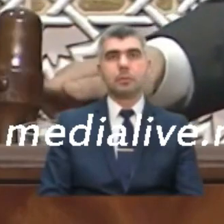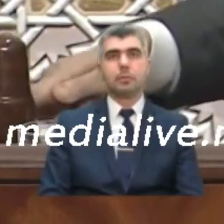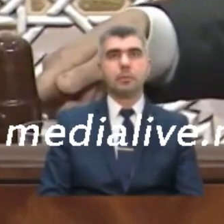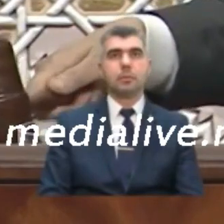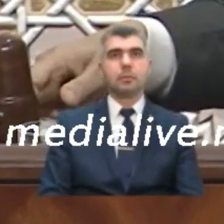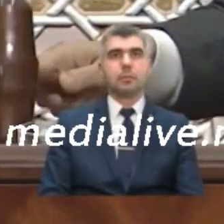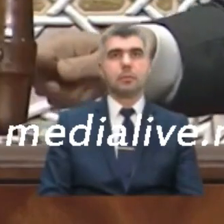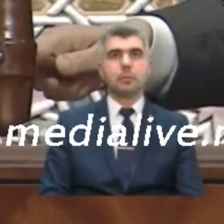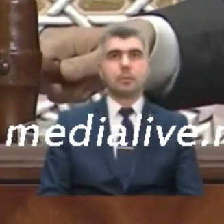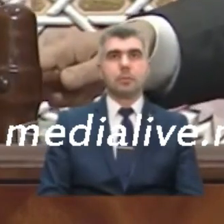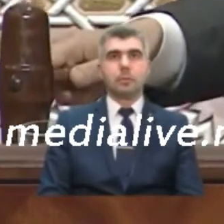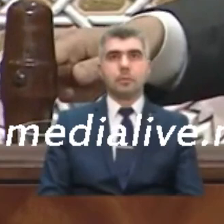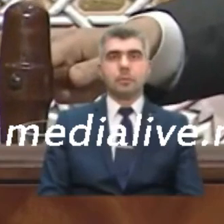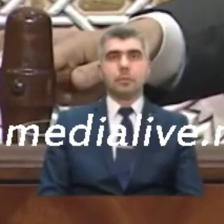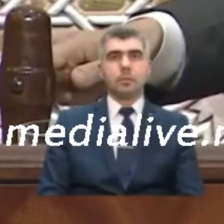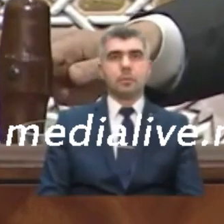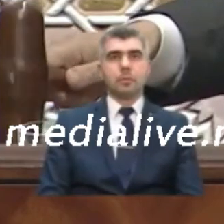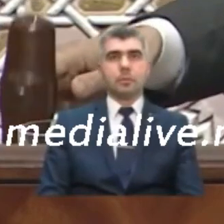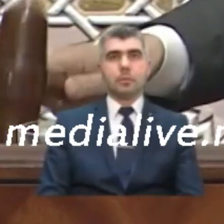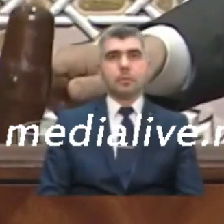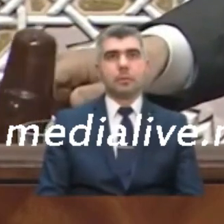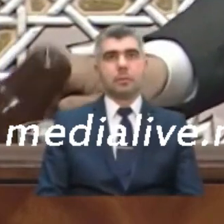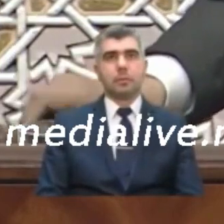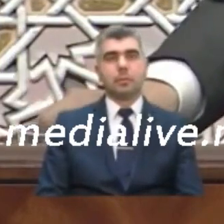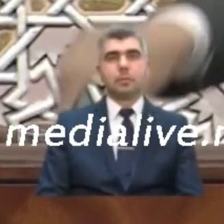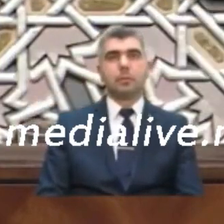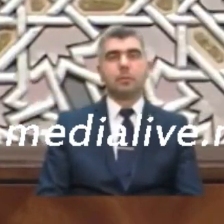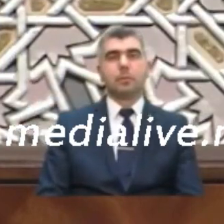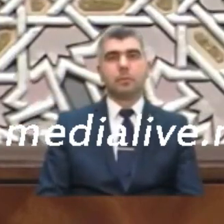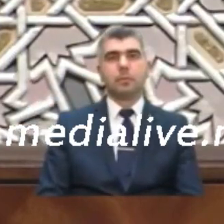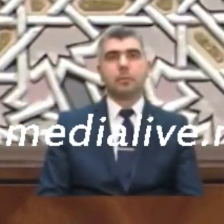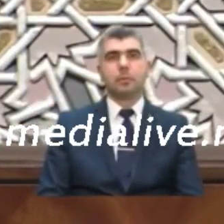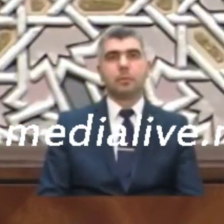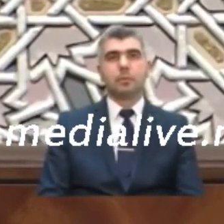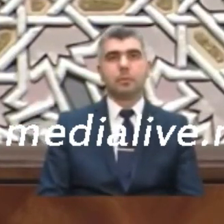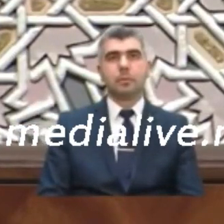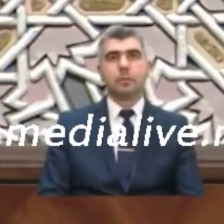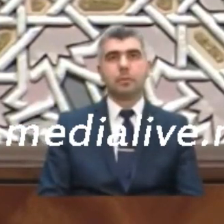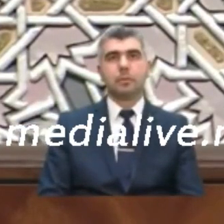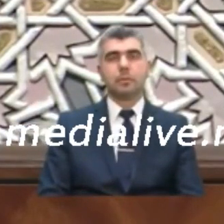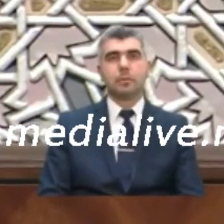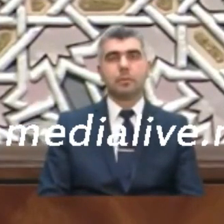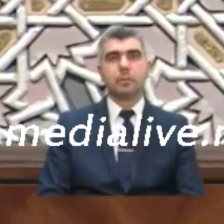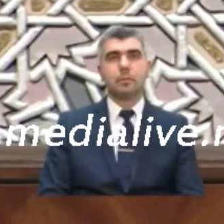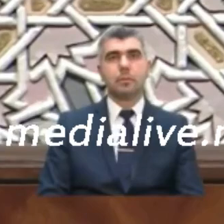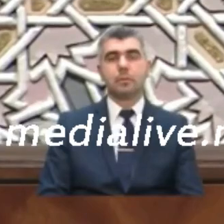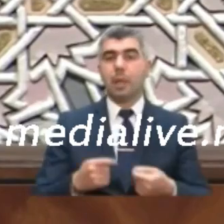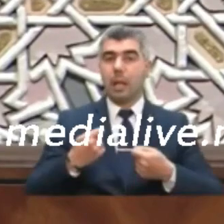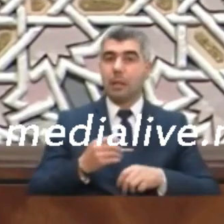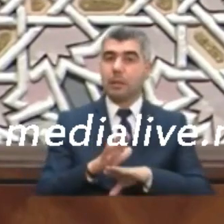الله يخليك السيد النايب. سيد الرئيس، سيد الرئيس من